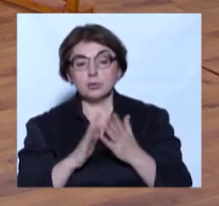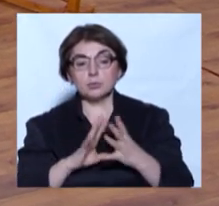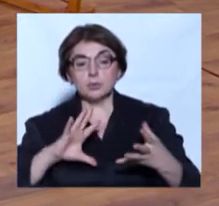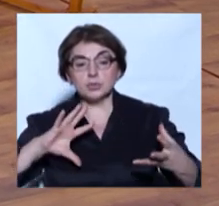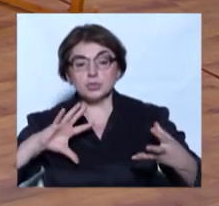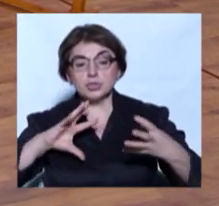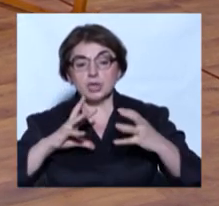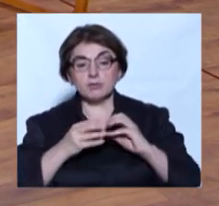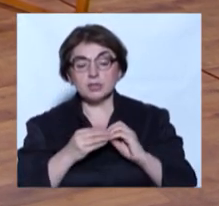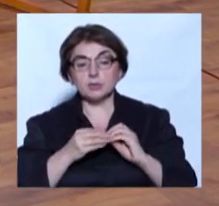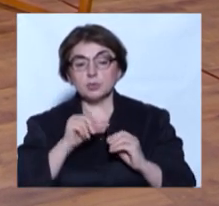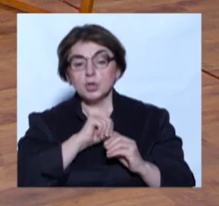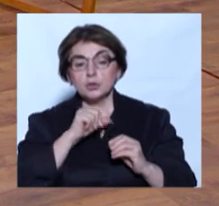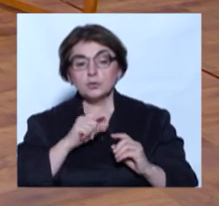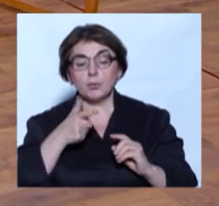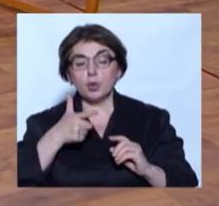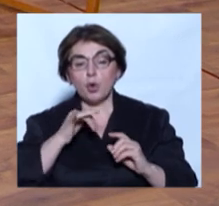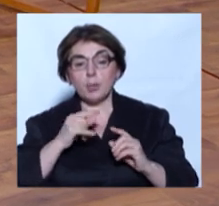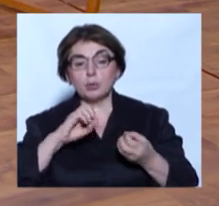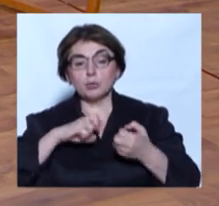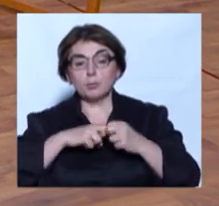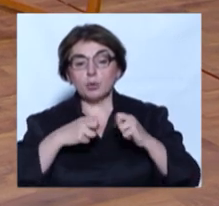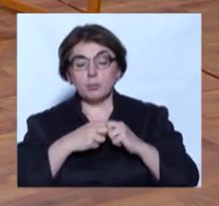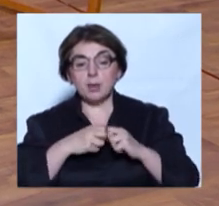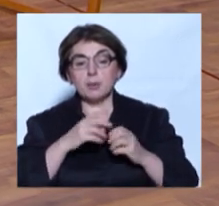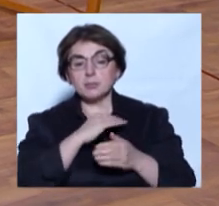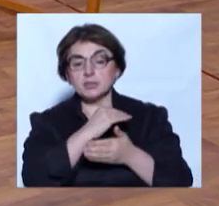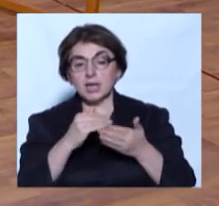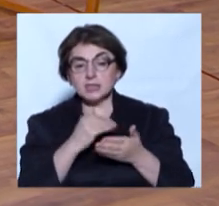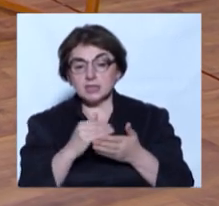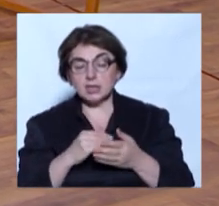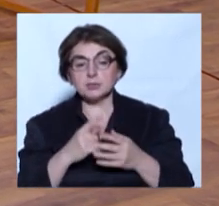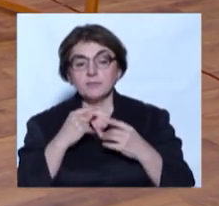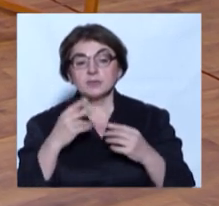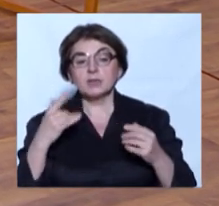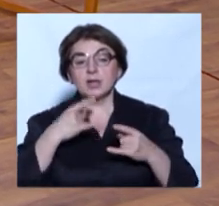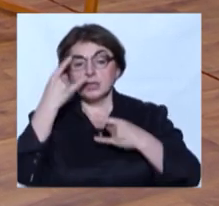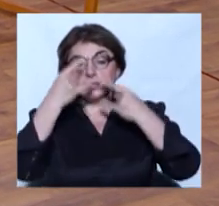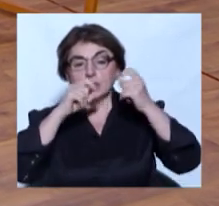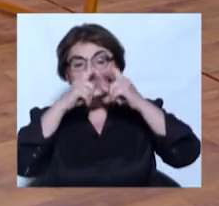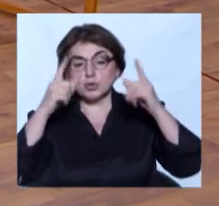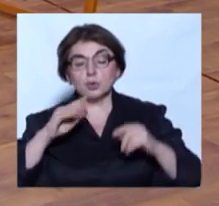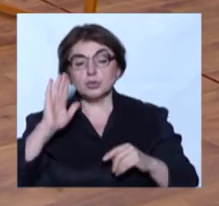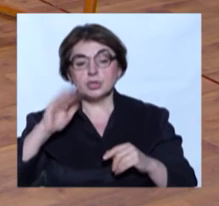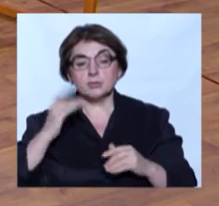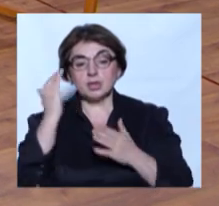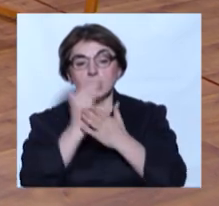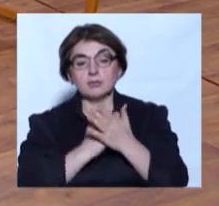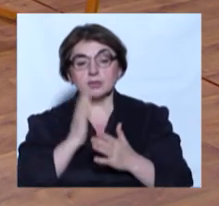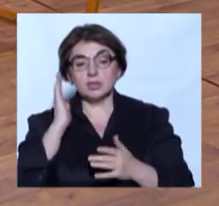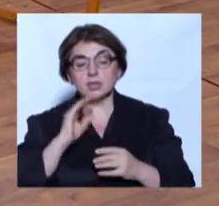მთლიან გლობალური პრობლემების კურსს, შევეხებით ყველაზე მნიშვნელოვან ნაწილებს და ტელესკოლის ფორმატში შემდგომი გაკვეთილი